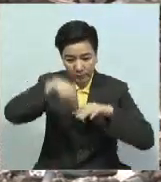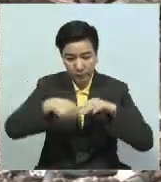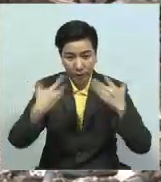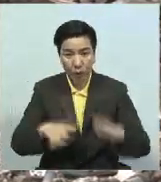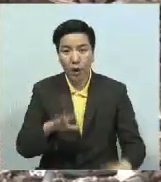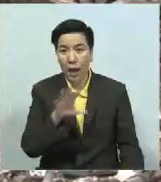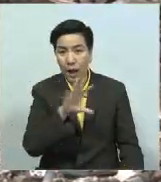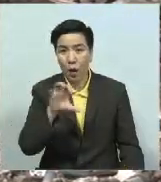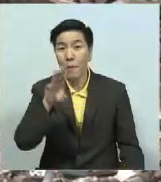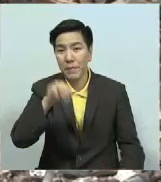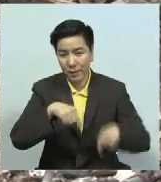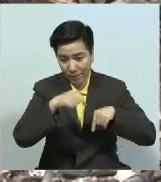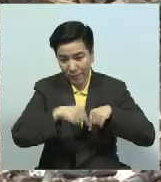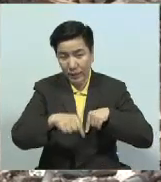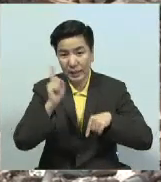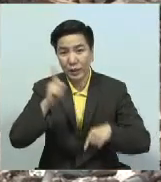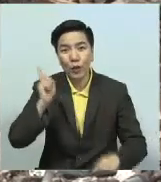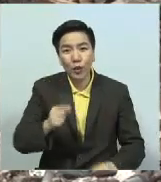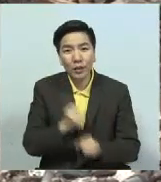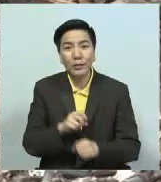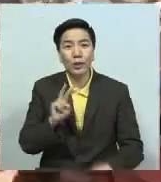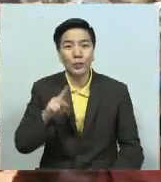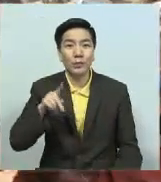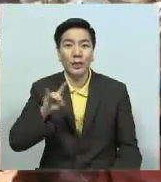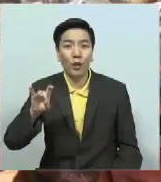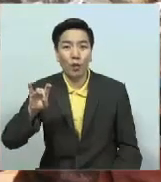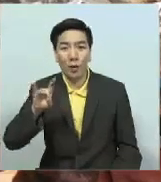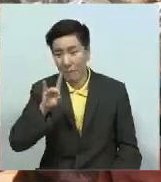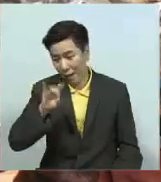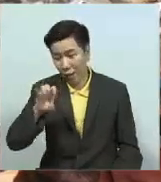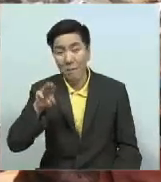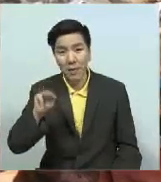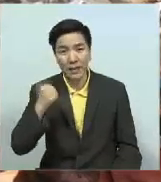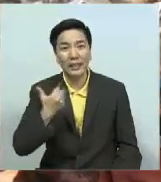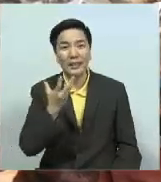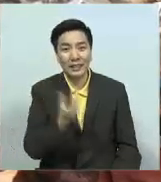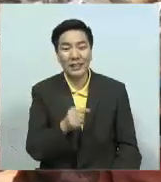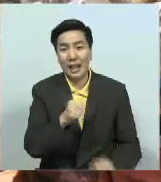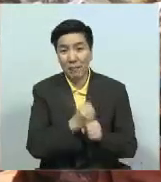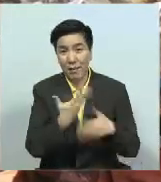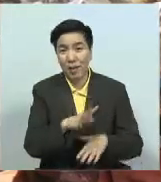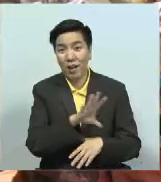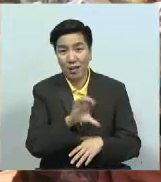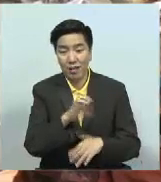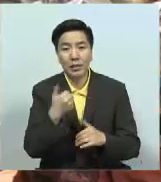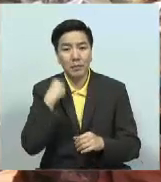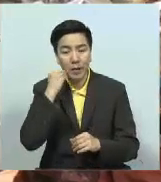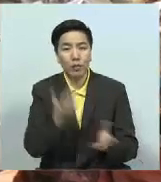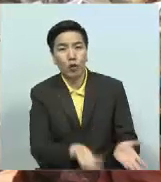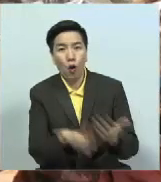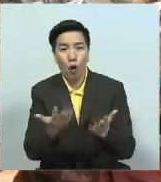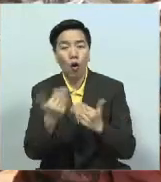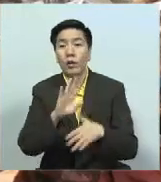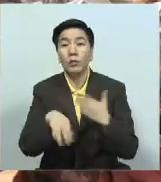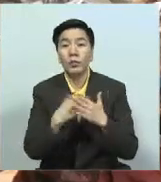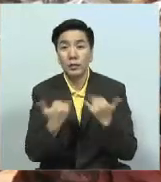ล้ว500เมตรจากทั้งหมด 2,800 เมตรตอนนี้นะคะก็จะมีบ้านที่ถูกรื้อถอน